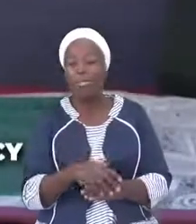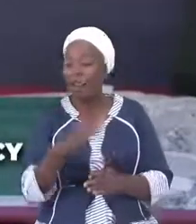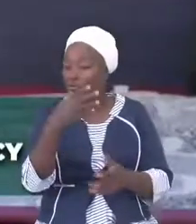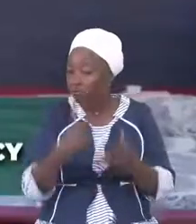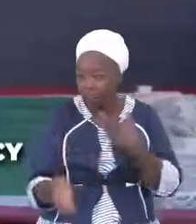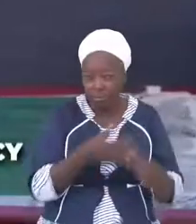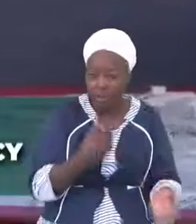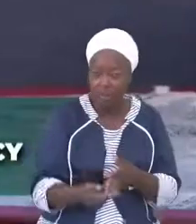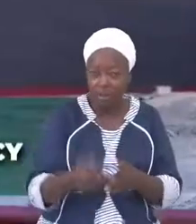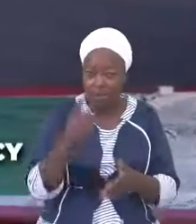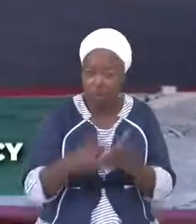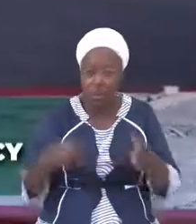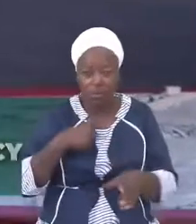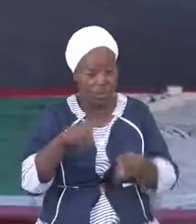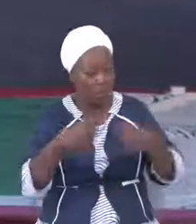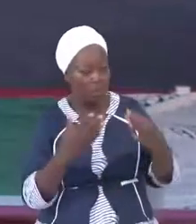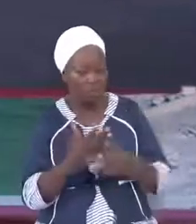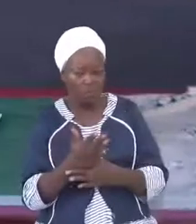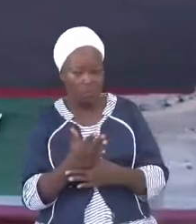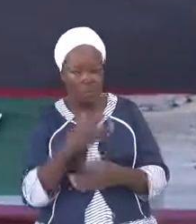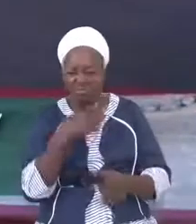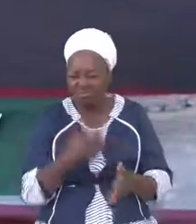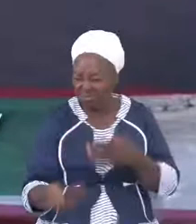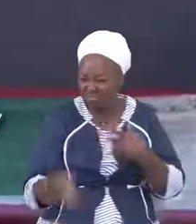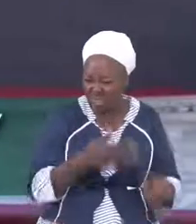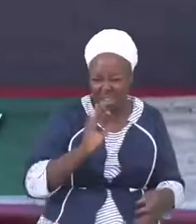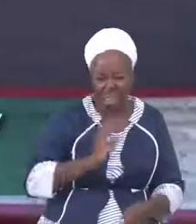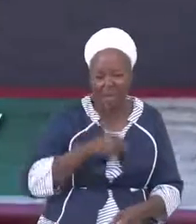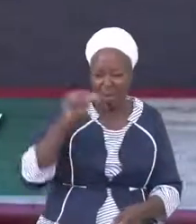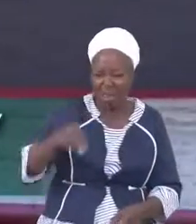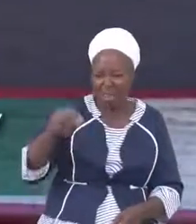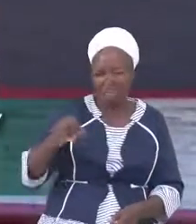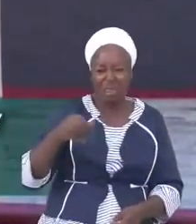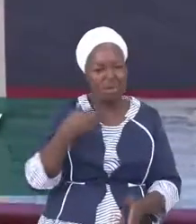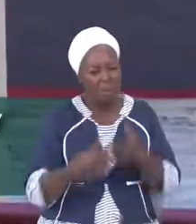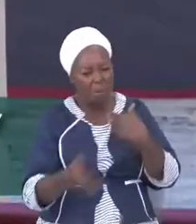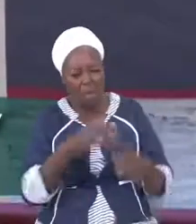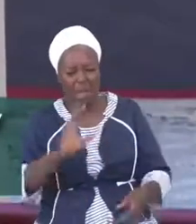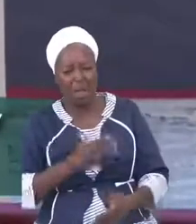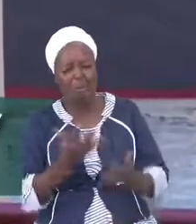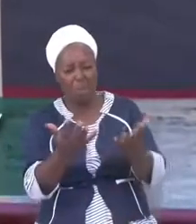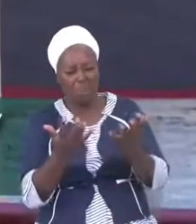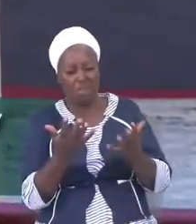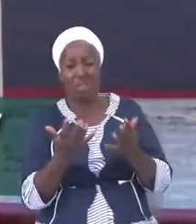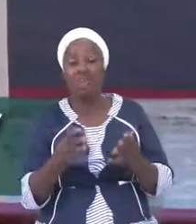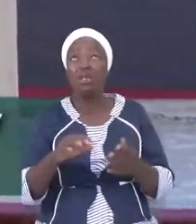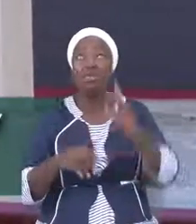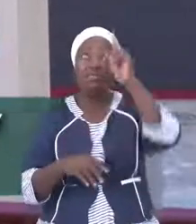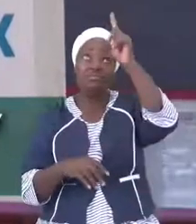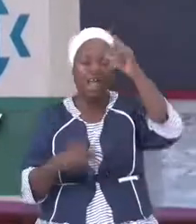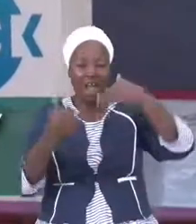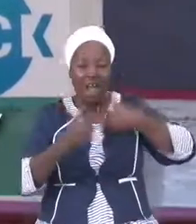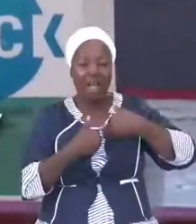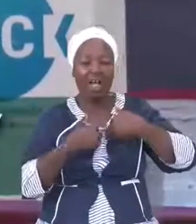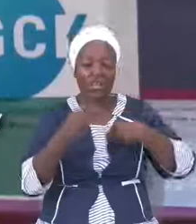traversons, quels que soient nos besoins, quel que soit notre désir, il a la